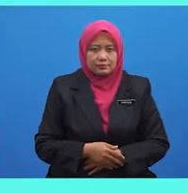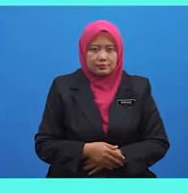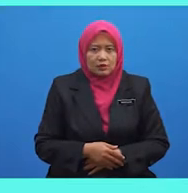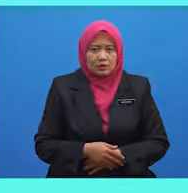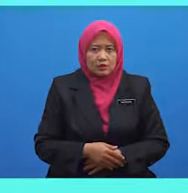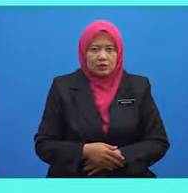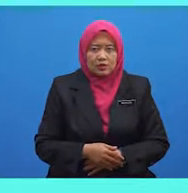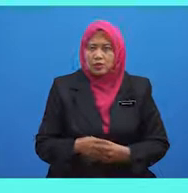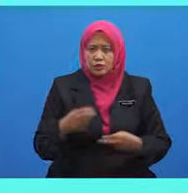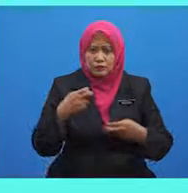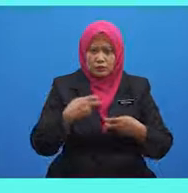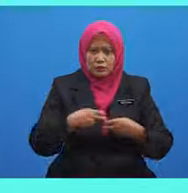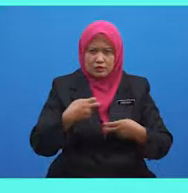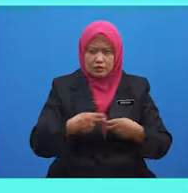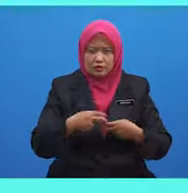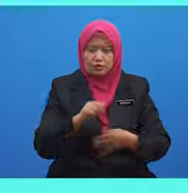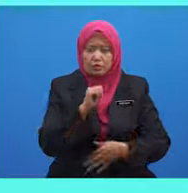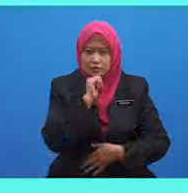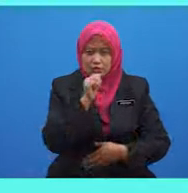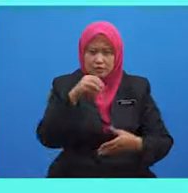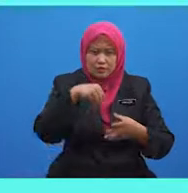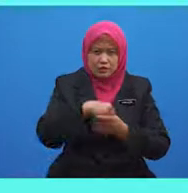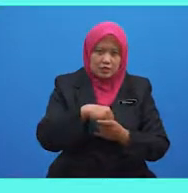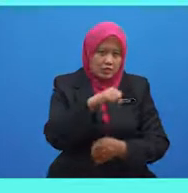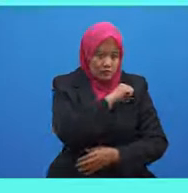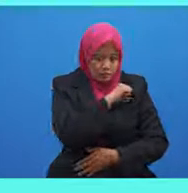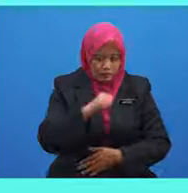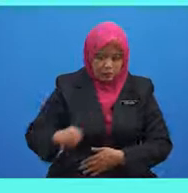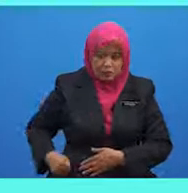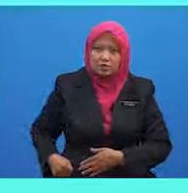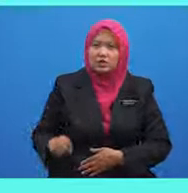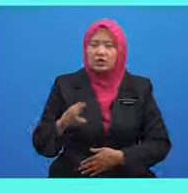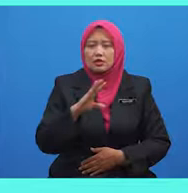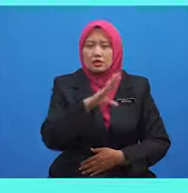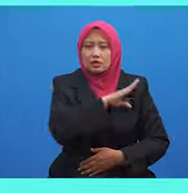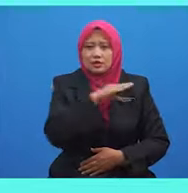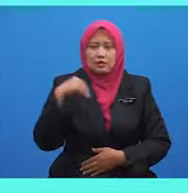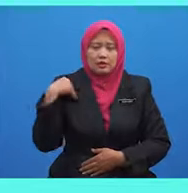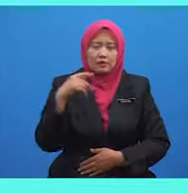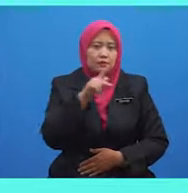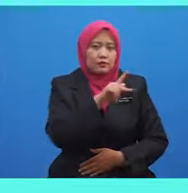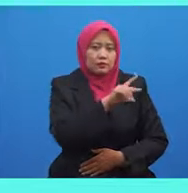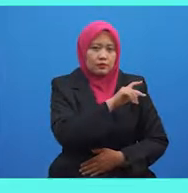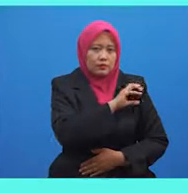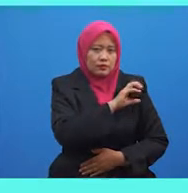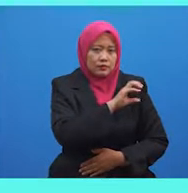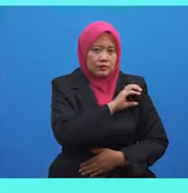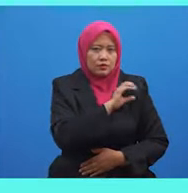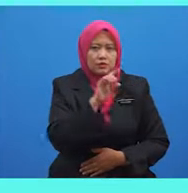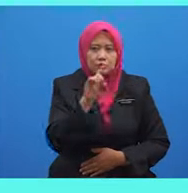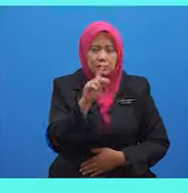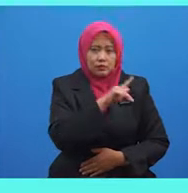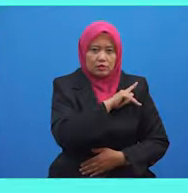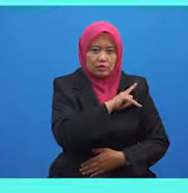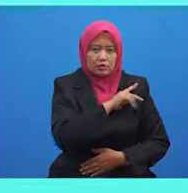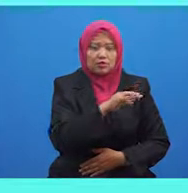konflik tidak hanya berlaku di dalam kalangan sultan dan pembesar sahaja, tetapi masalah perpaduan turut berlaku